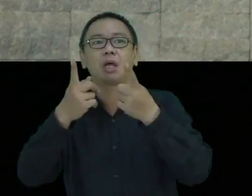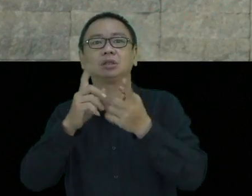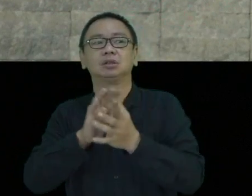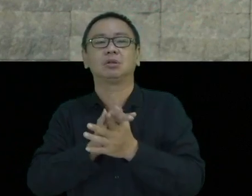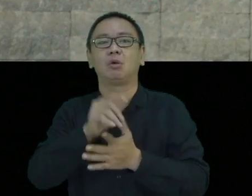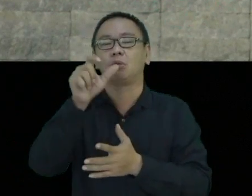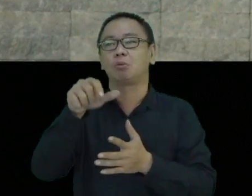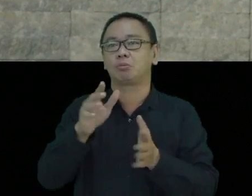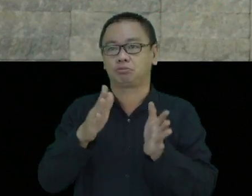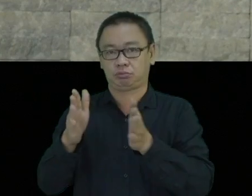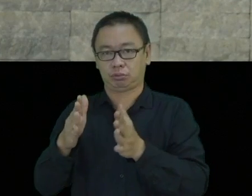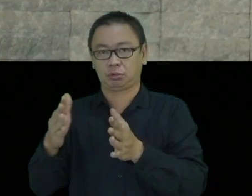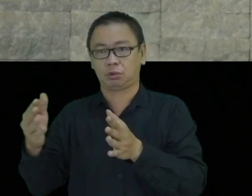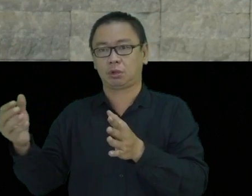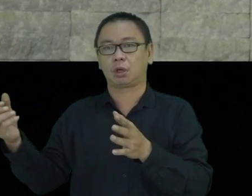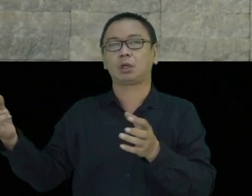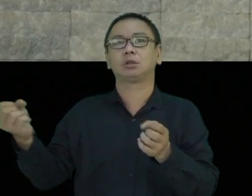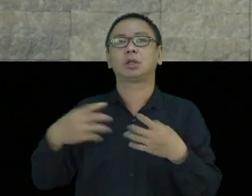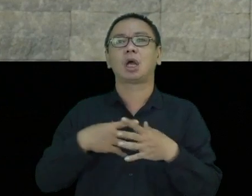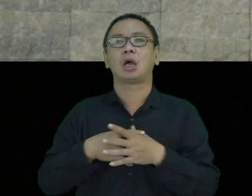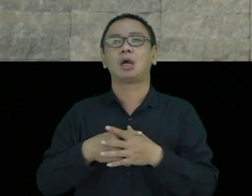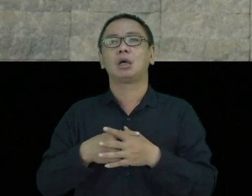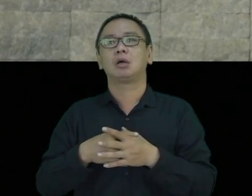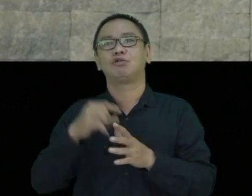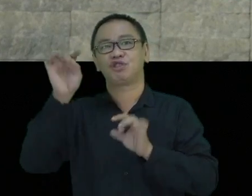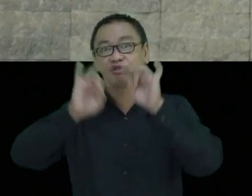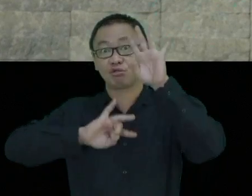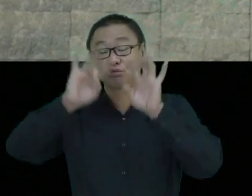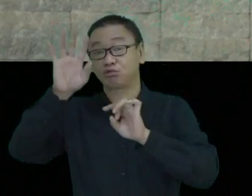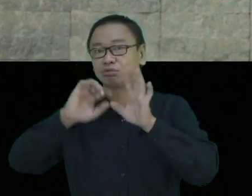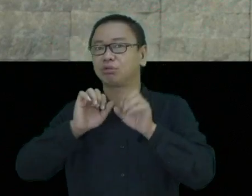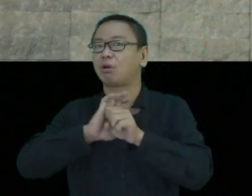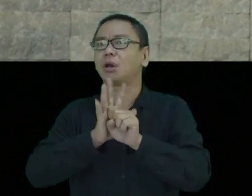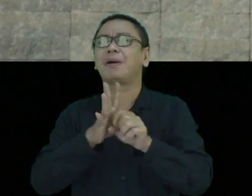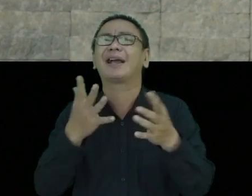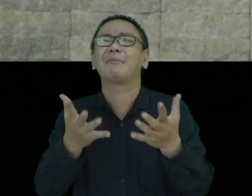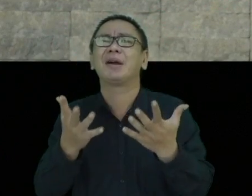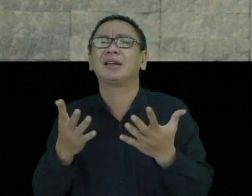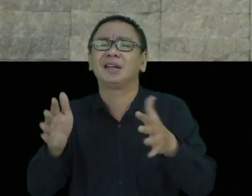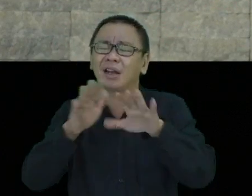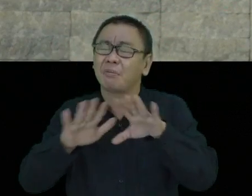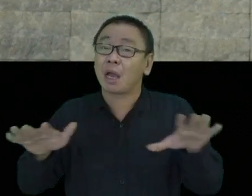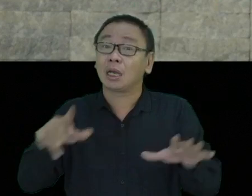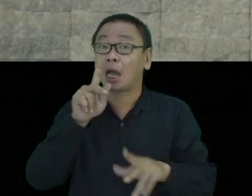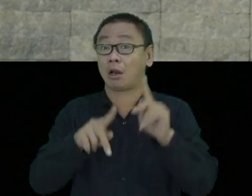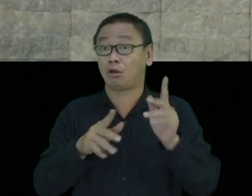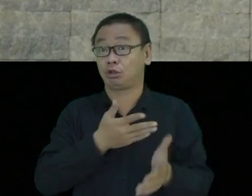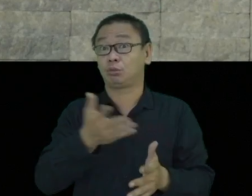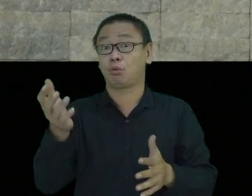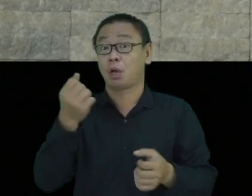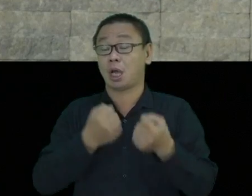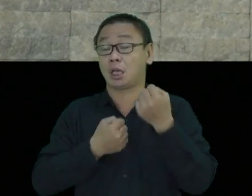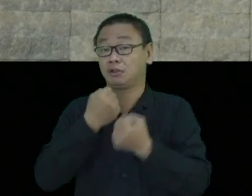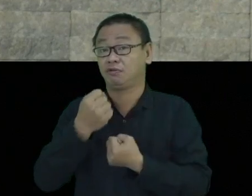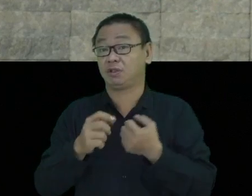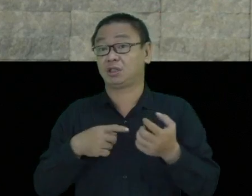yang kemudian kena virus corona. Ya, bagaimana mau damai kalau semua aktivitas kita